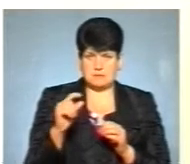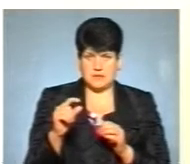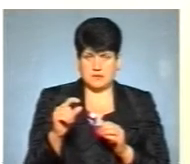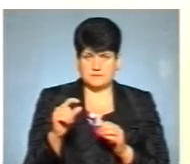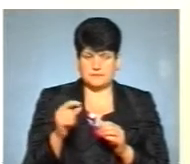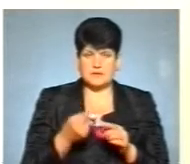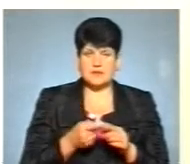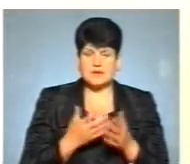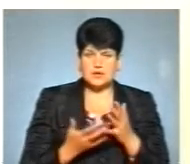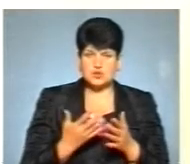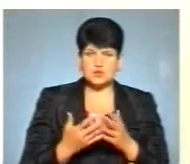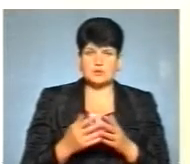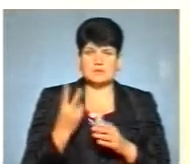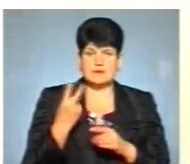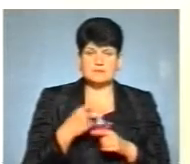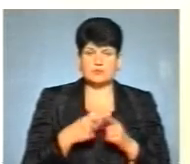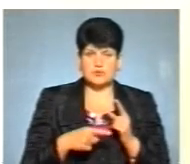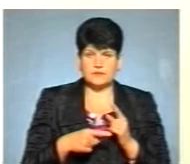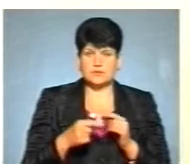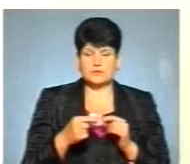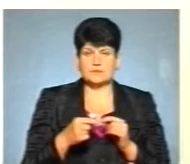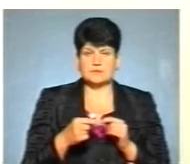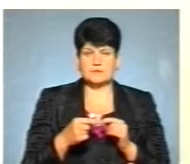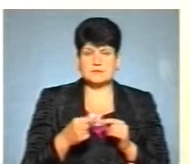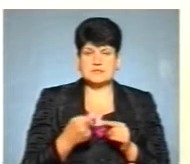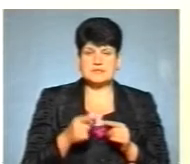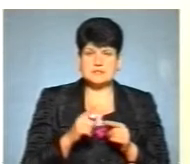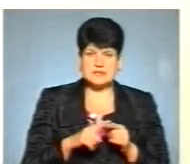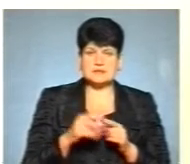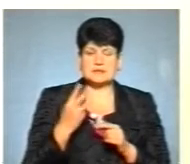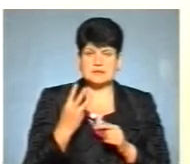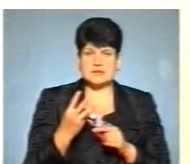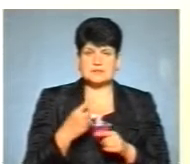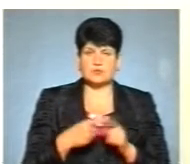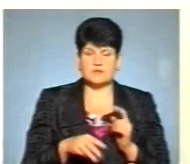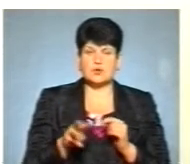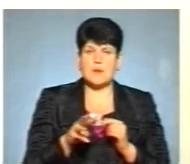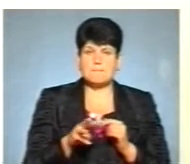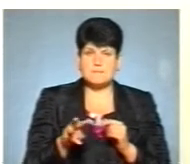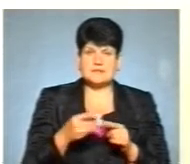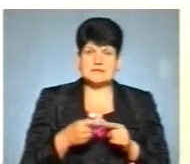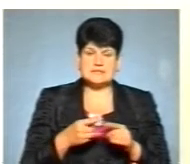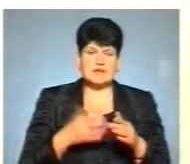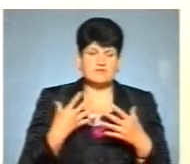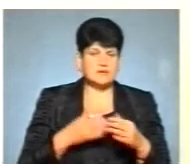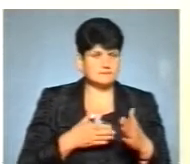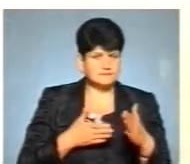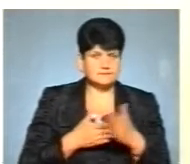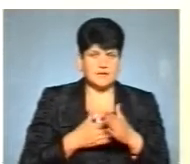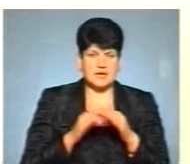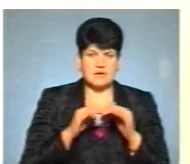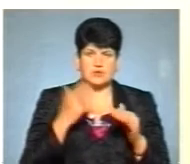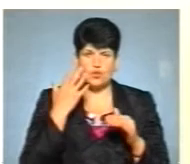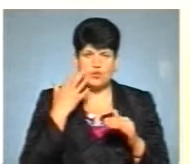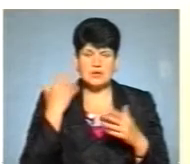Це якщо відняти 2,5, відповідно, це буде 3,5 метри, це вже критичний рівень, коли вода